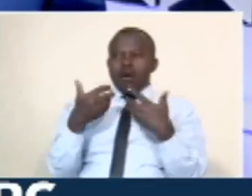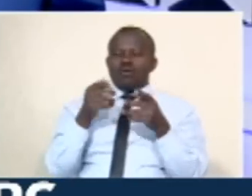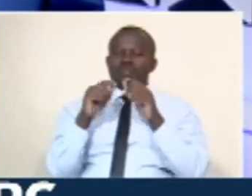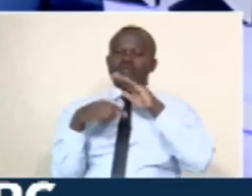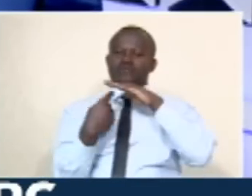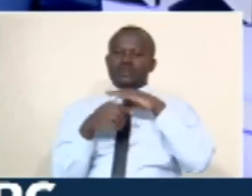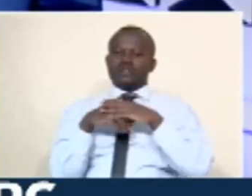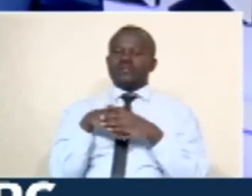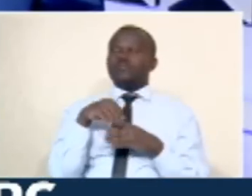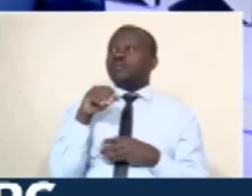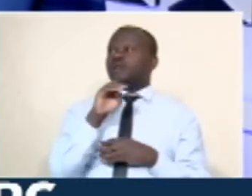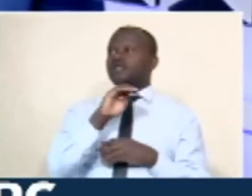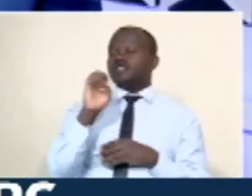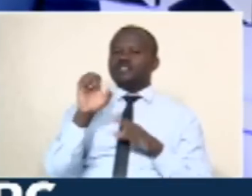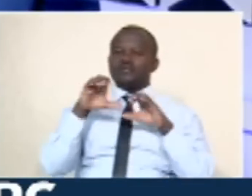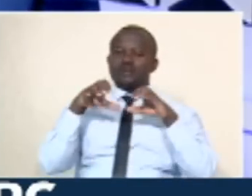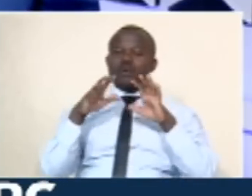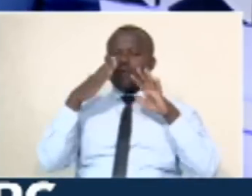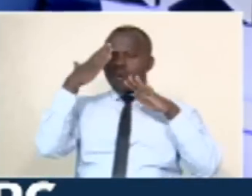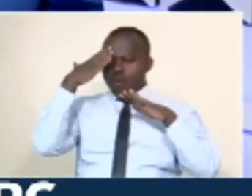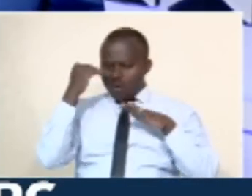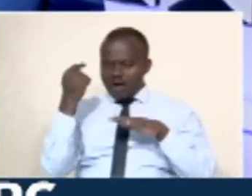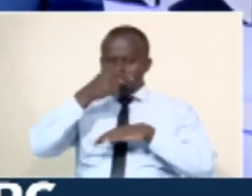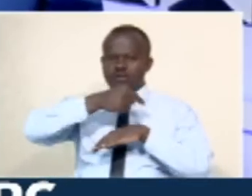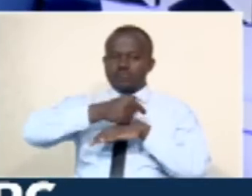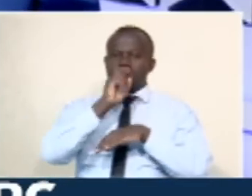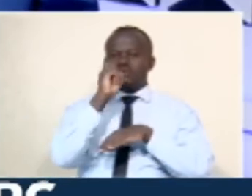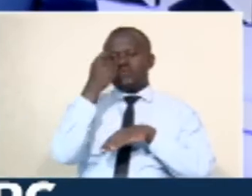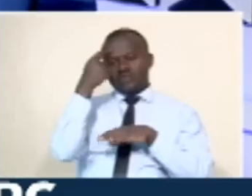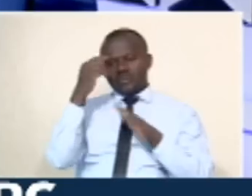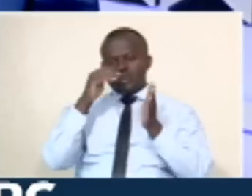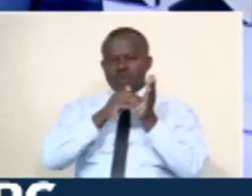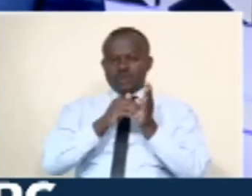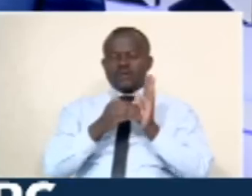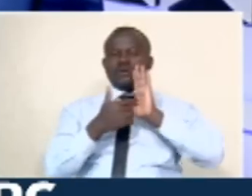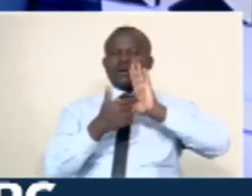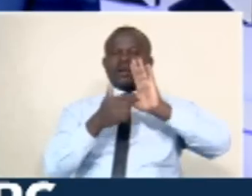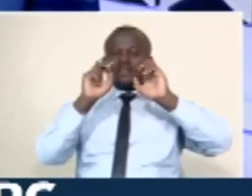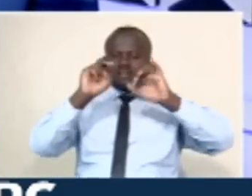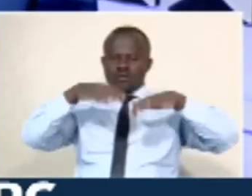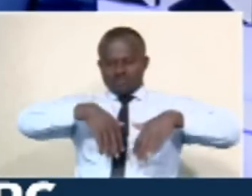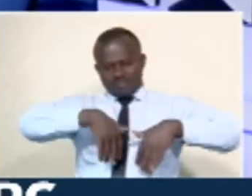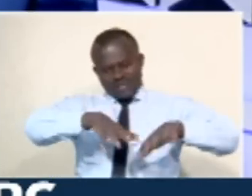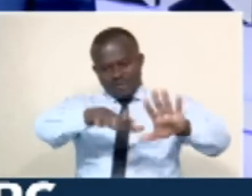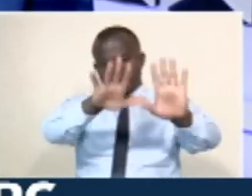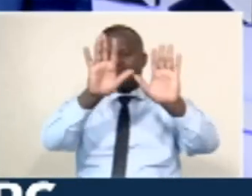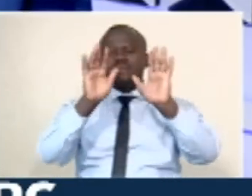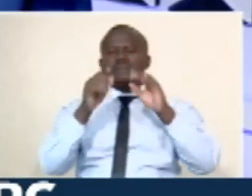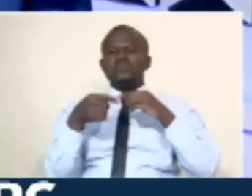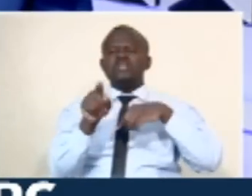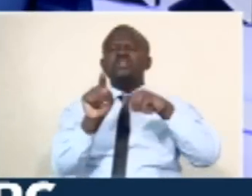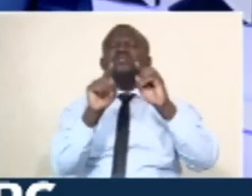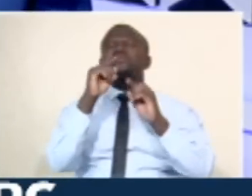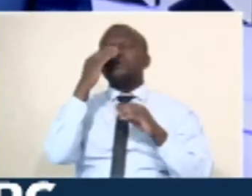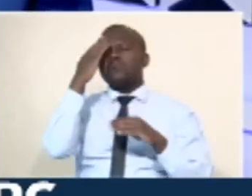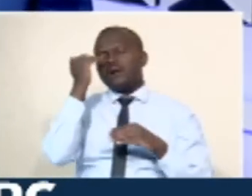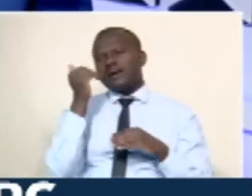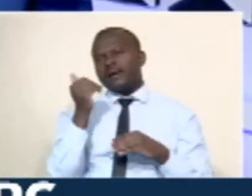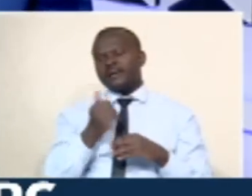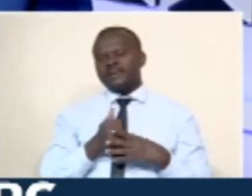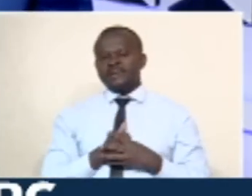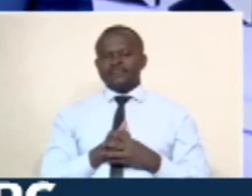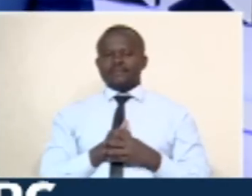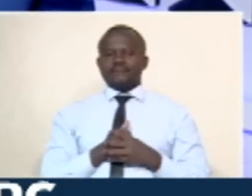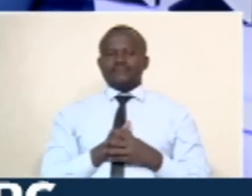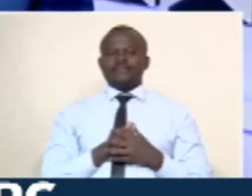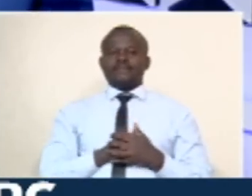guverinoma yongeye kugaragaza ko yamagana ibikomeje kuyishinjwa, ni iki cyabiteye?